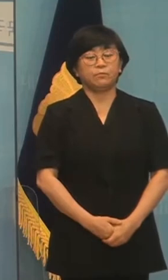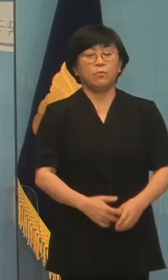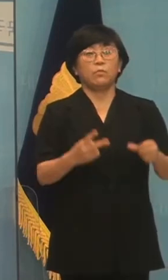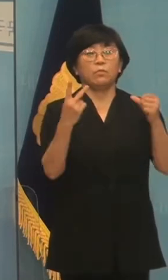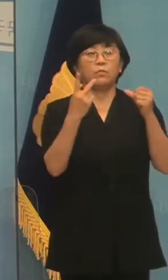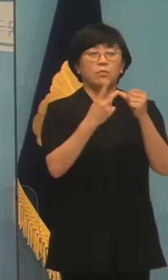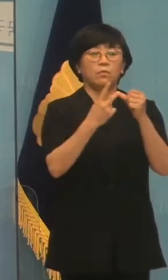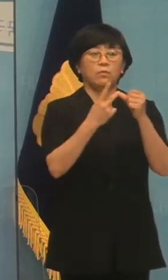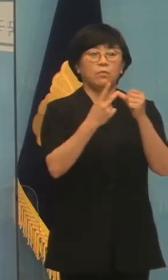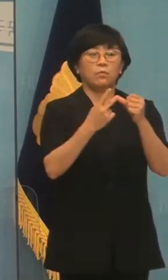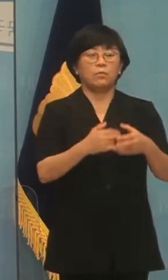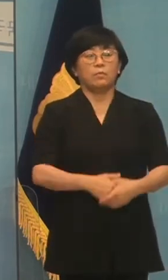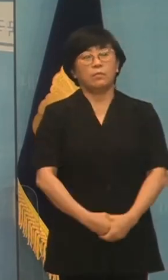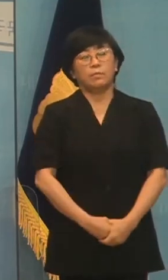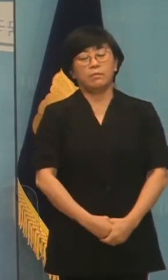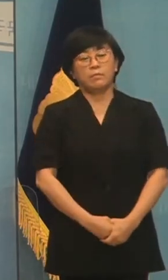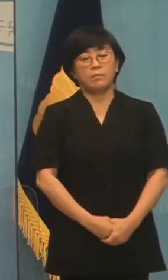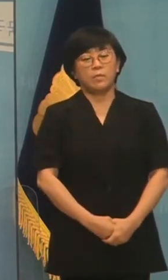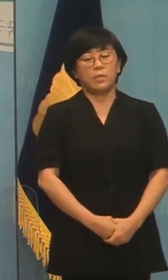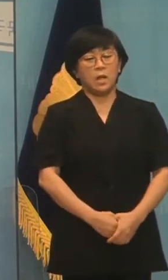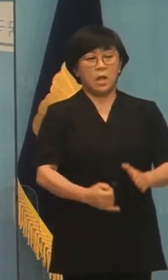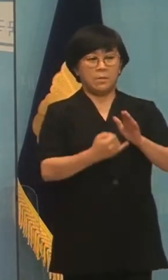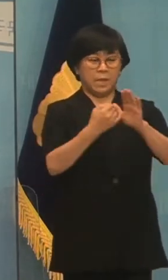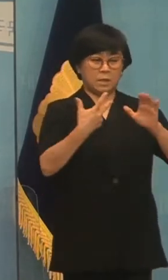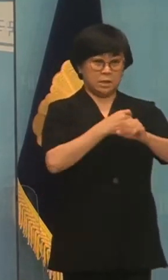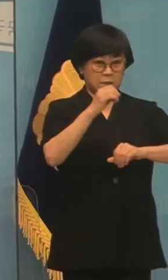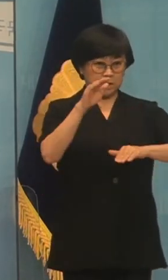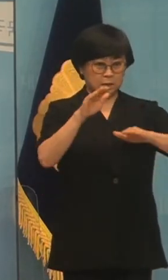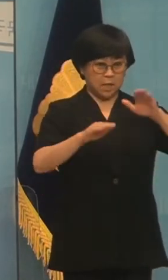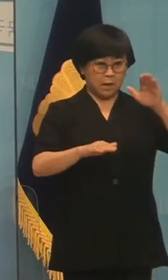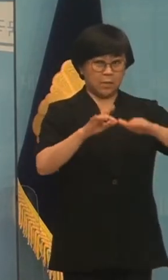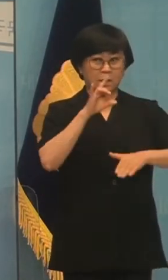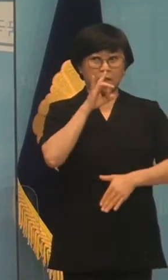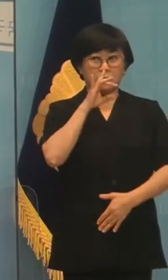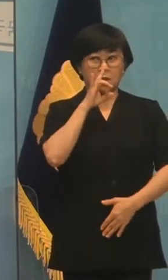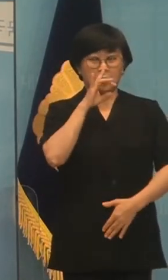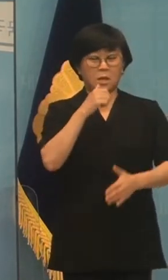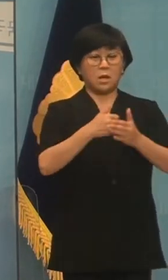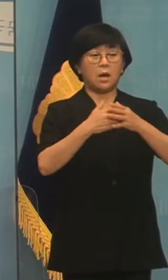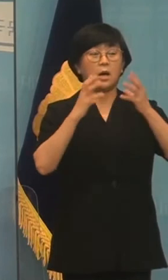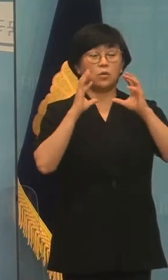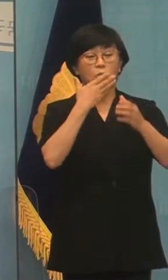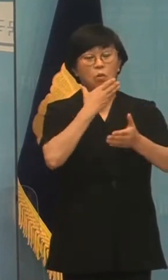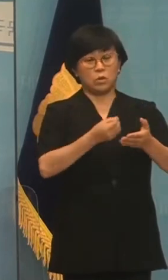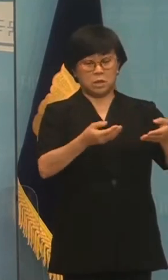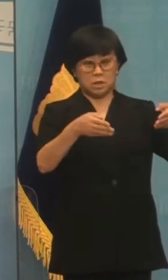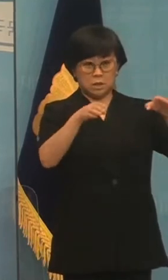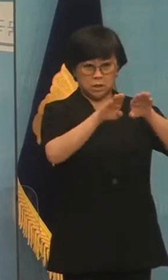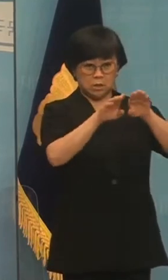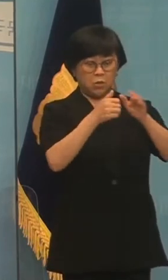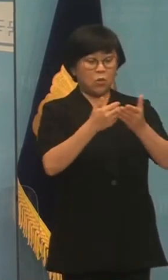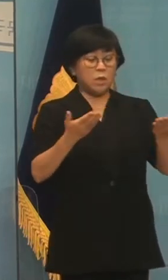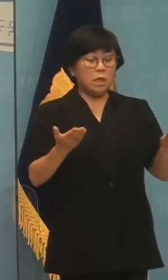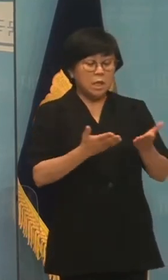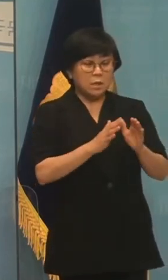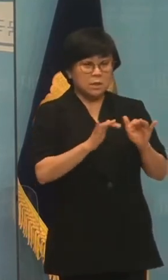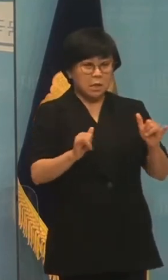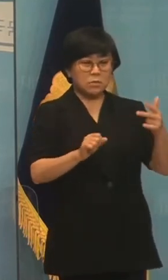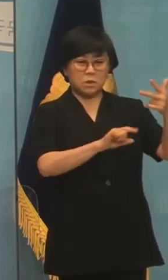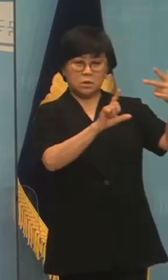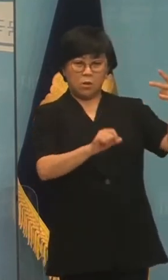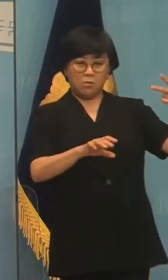두 번째 브리핑드리겠습니다. 백신 차별이 있어서는 안 됩니다. 아동복지시설 돌봄 노동자도